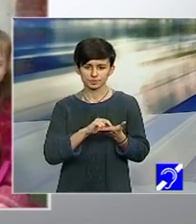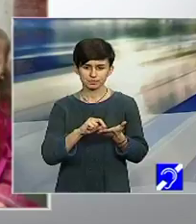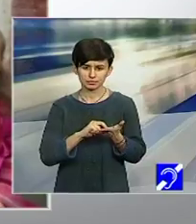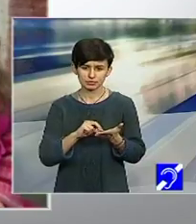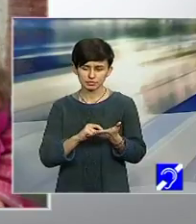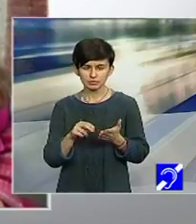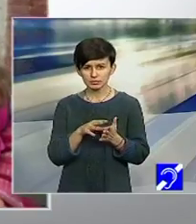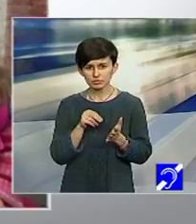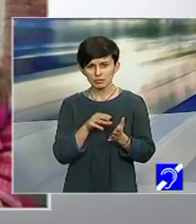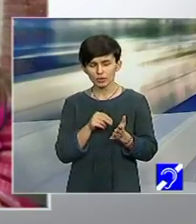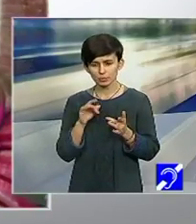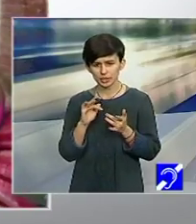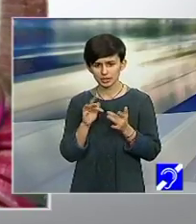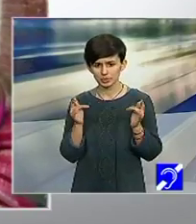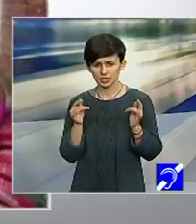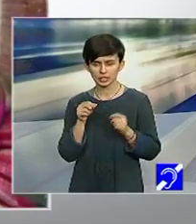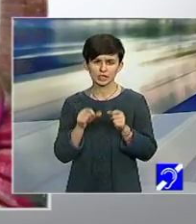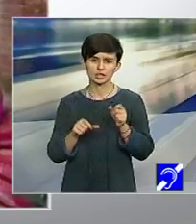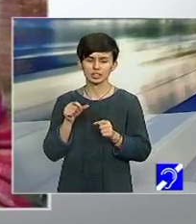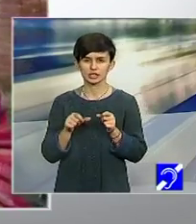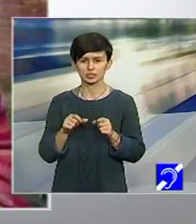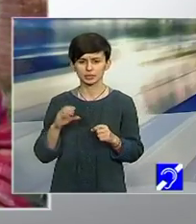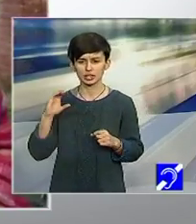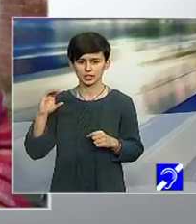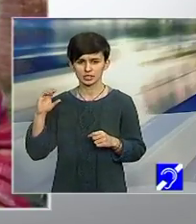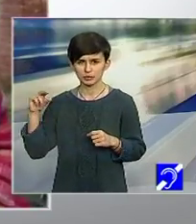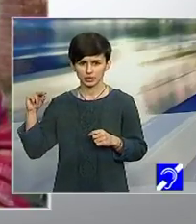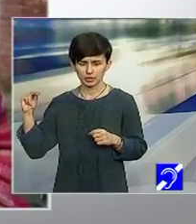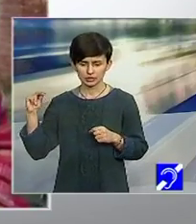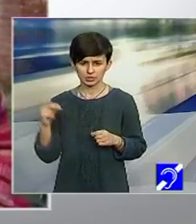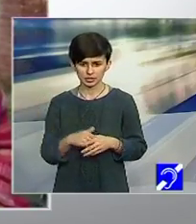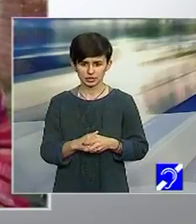Am copiat de pe internet despre Kazimir Piefkoxi.